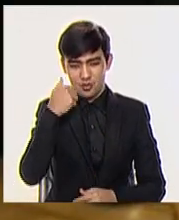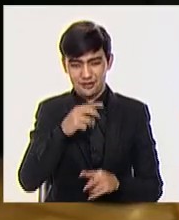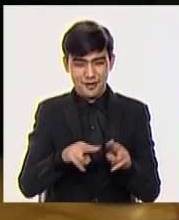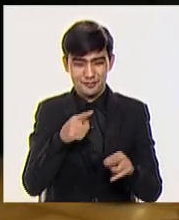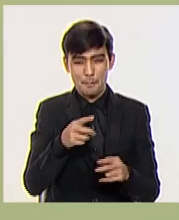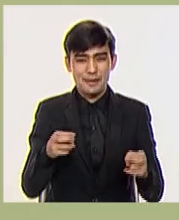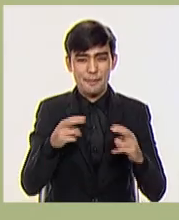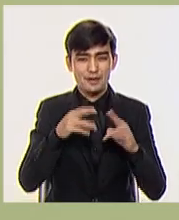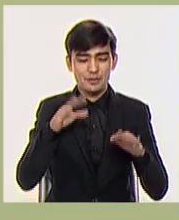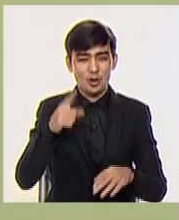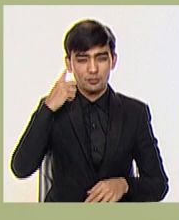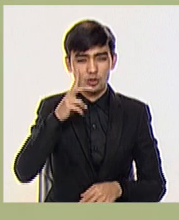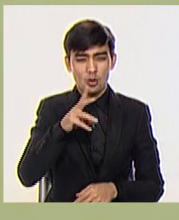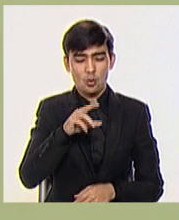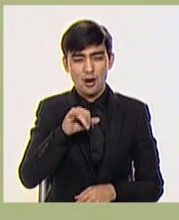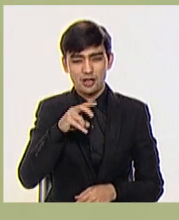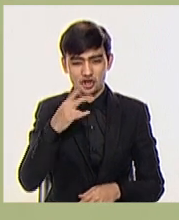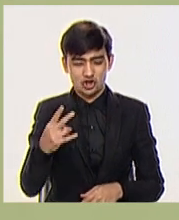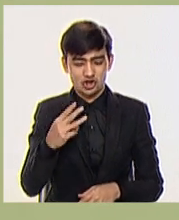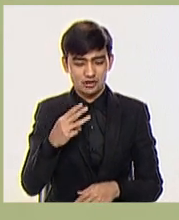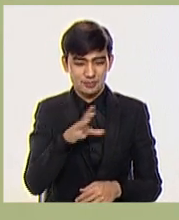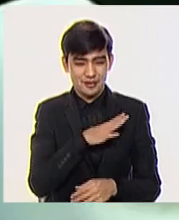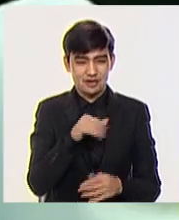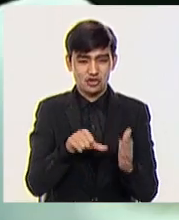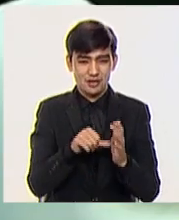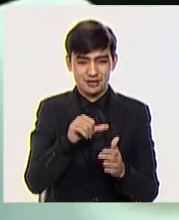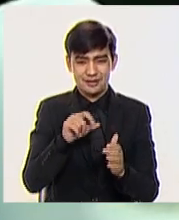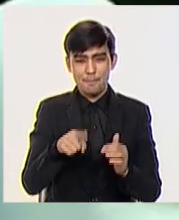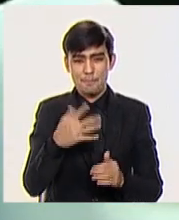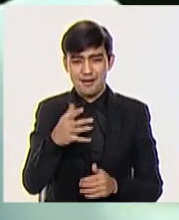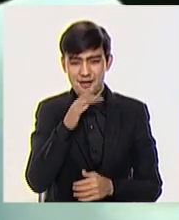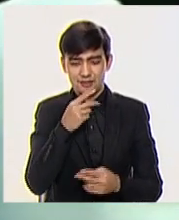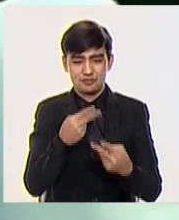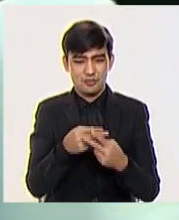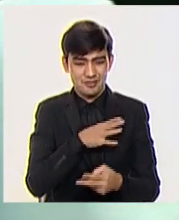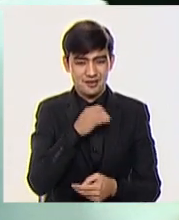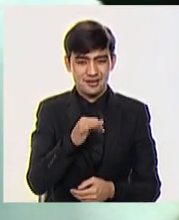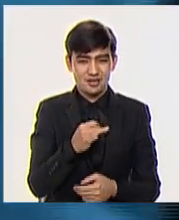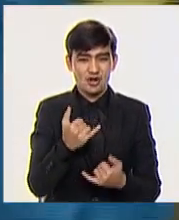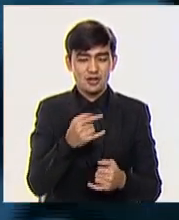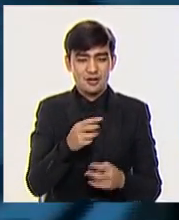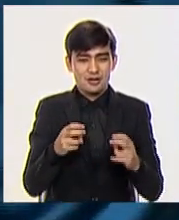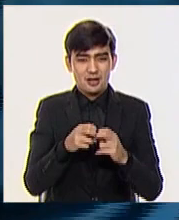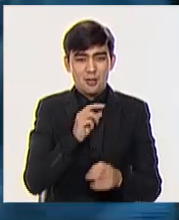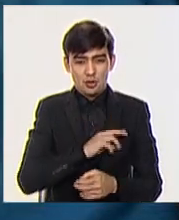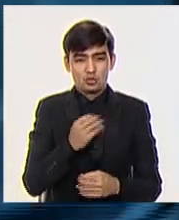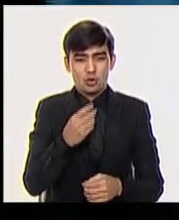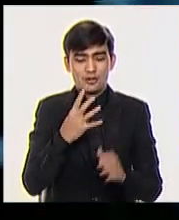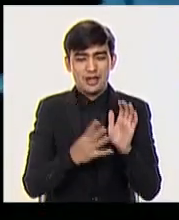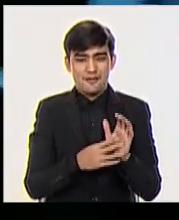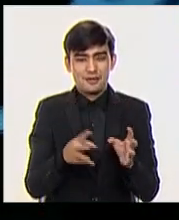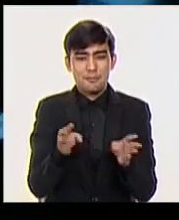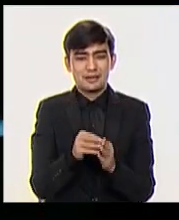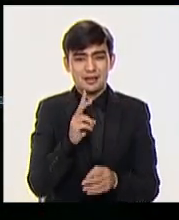осы пирамиданы құрған Қуаныш Жақсыбаев сот үкімімен 6,5 жылға сотталған еді. Ал қазір сол қаржылық ұйымның жұмысын жүргізген тағы 9